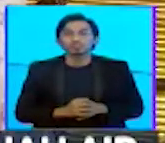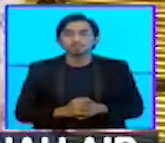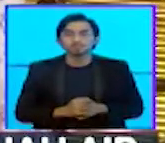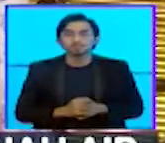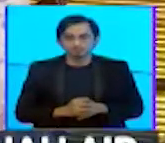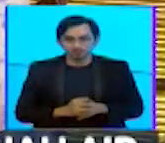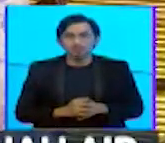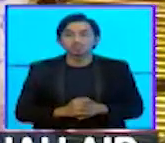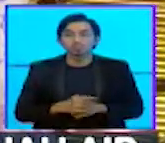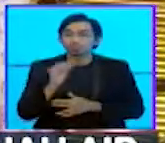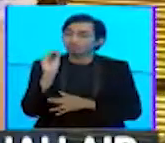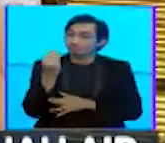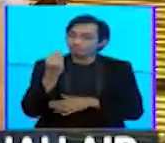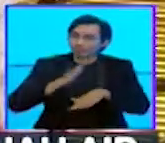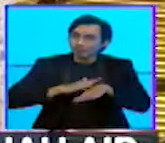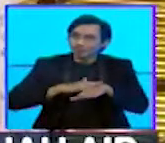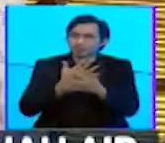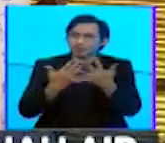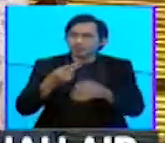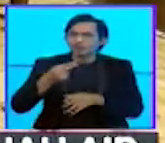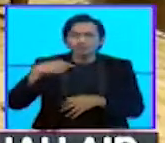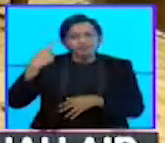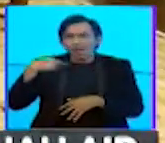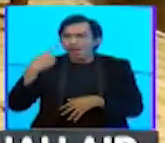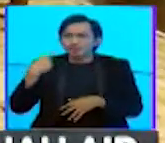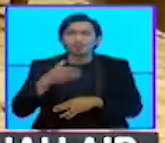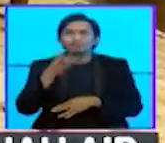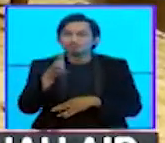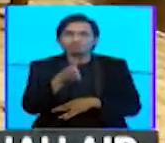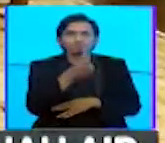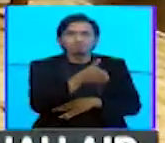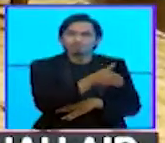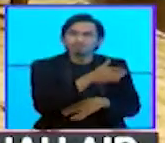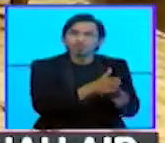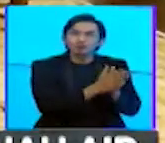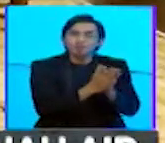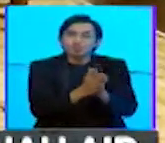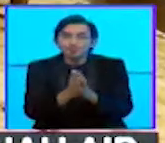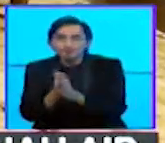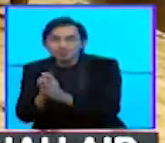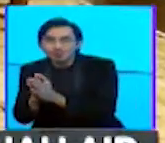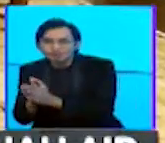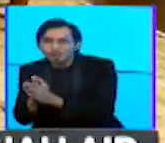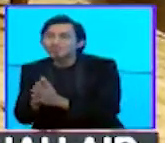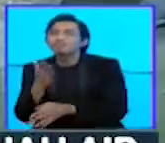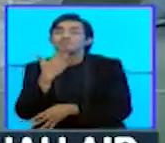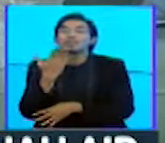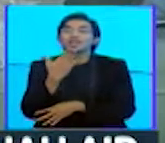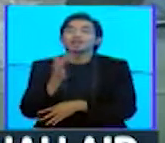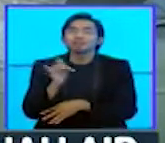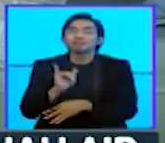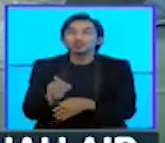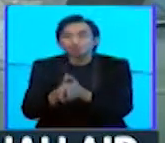gitu ya, Bang ya. Kalau Lebaran itu kan biasanya bersilaturahmi ke rumah keluarga besar. Kemudian ada juga momen biasanya sungkem, meminta maaf,